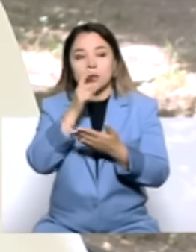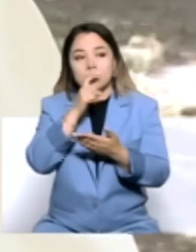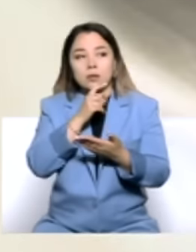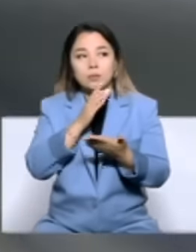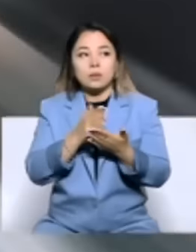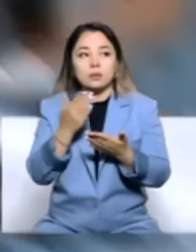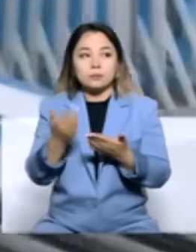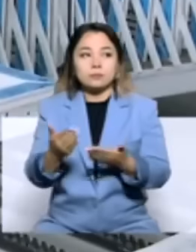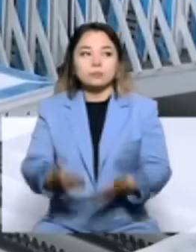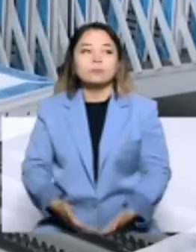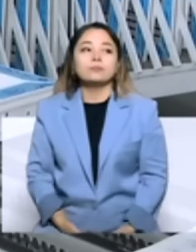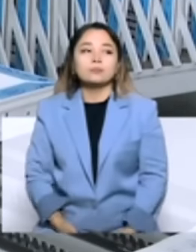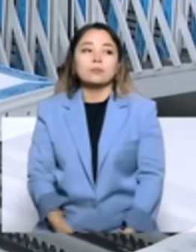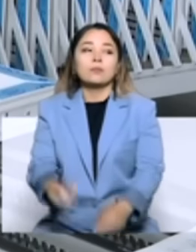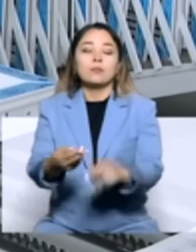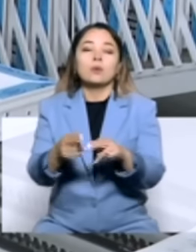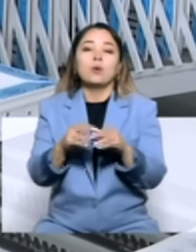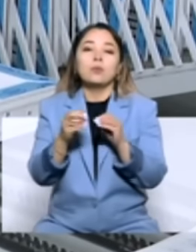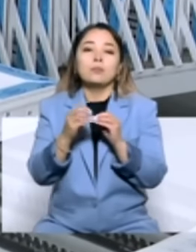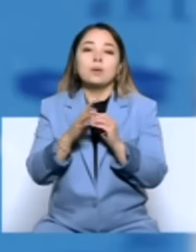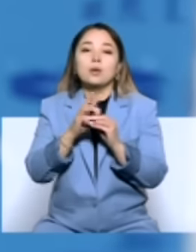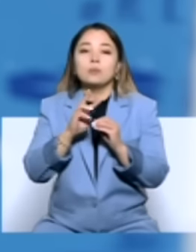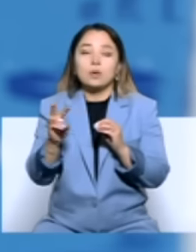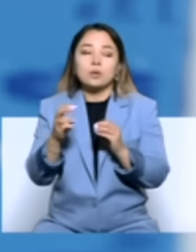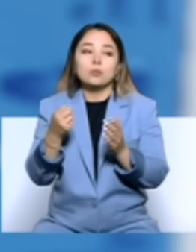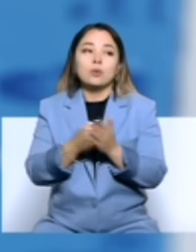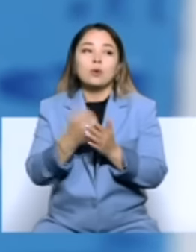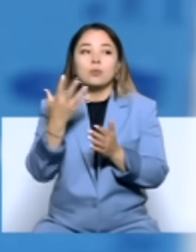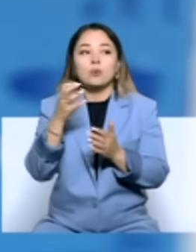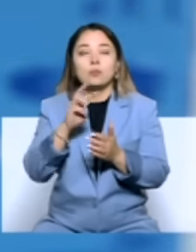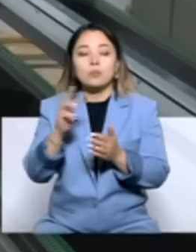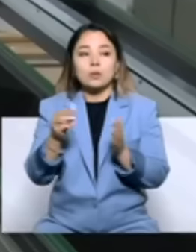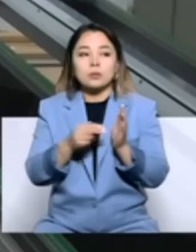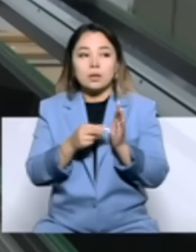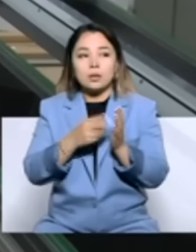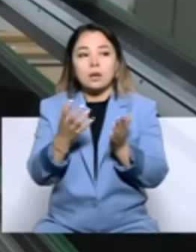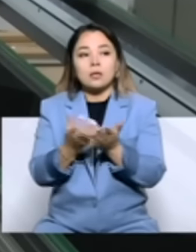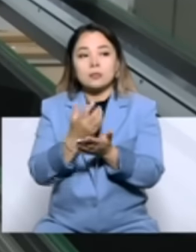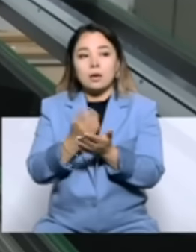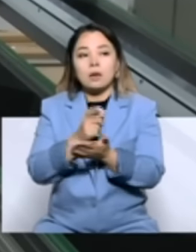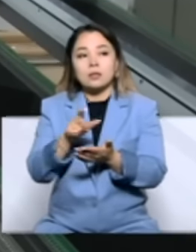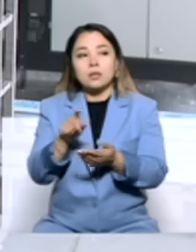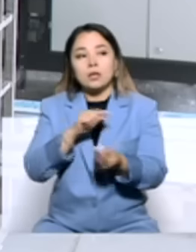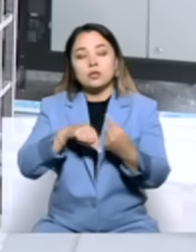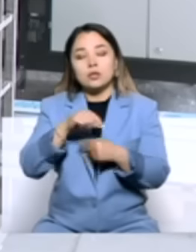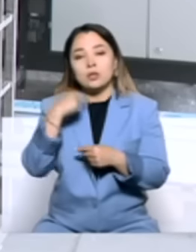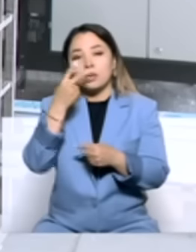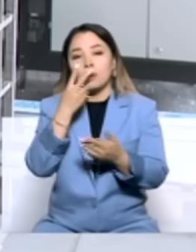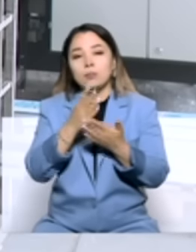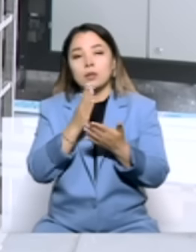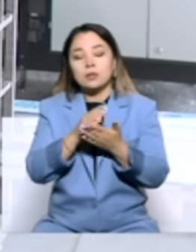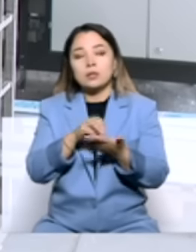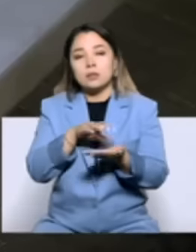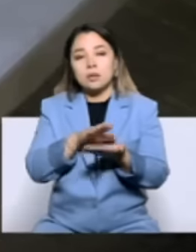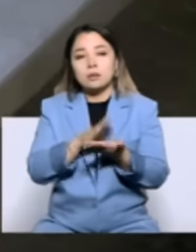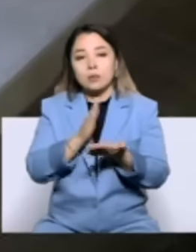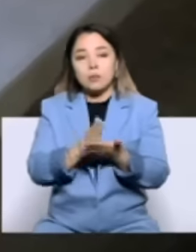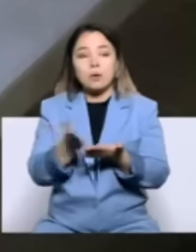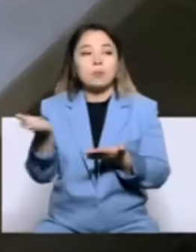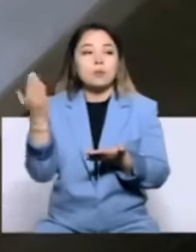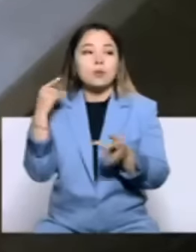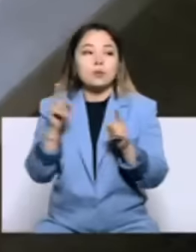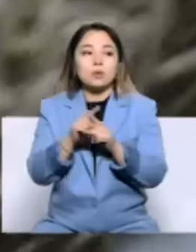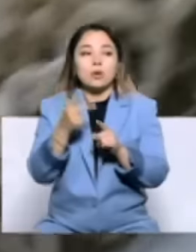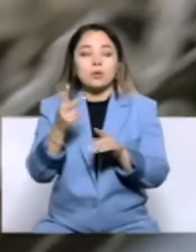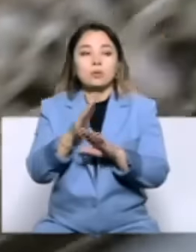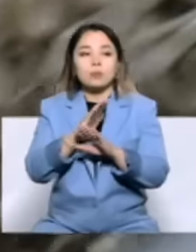болып жатыр. Ал 15 миллионнан 500 миллион теңгеге дейін табыс табатындар жеке кәсіпкер ретінде тіркеледі, бірақ бұрынғыдай